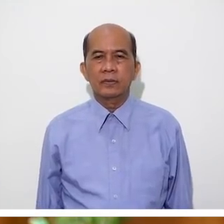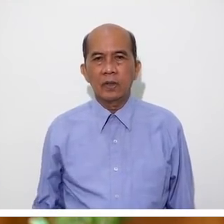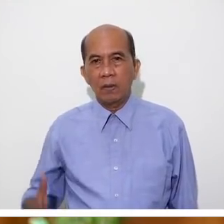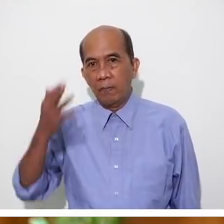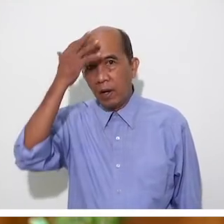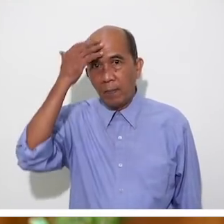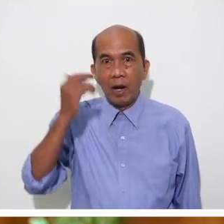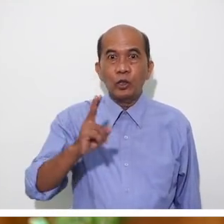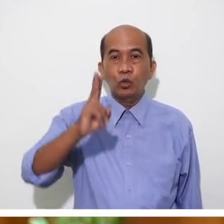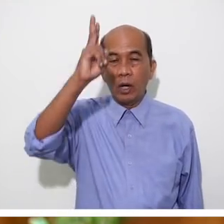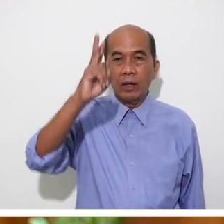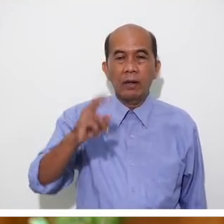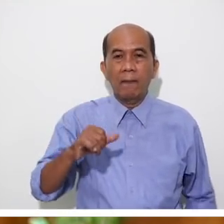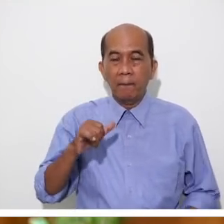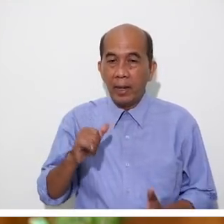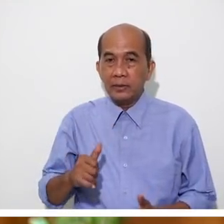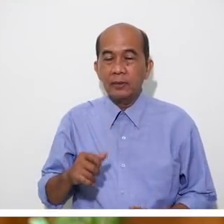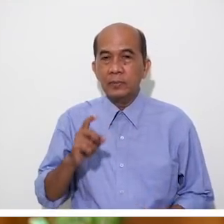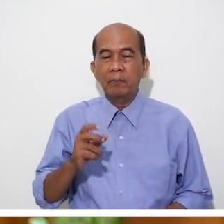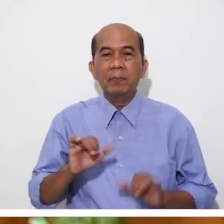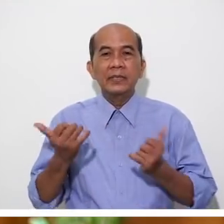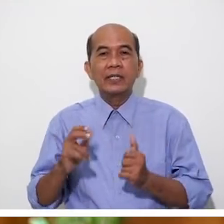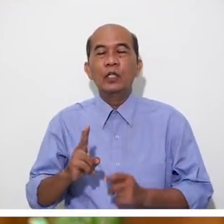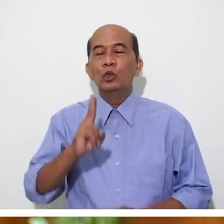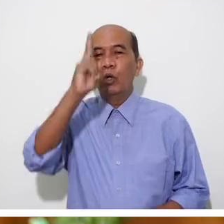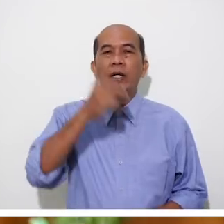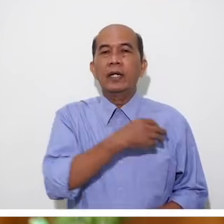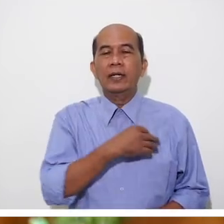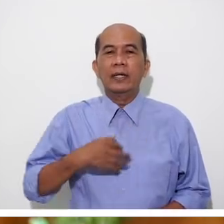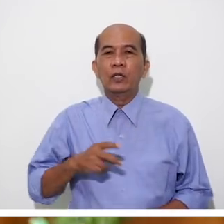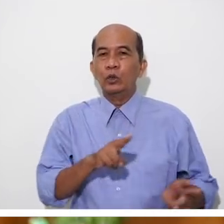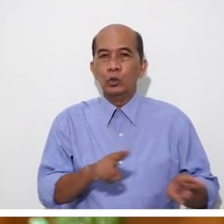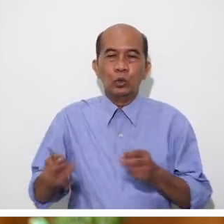Mengapa Tuhan masih tetap mau menjadi Tuhan dan Juru Selamatmu?